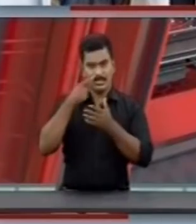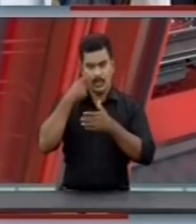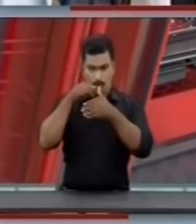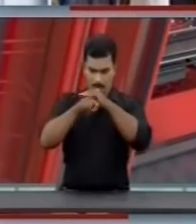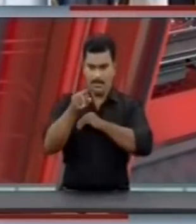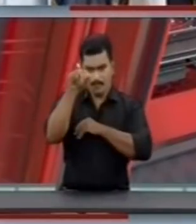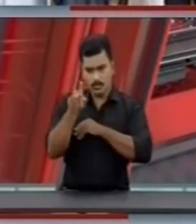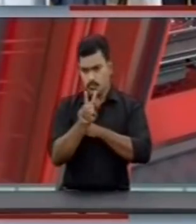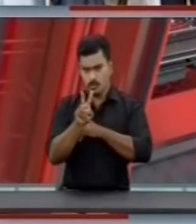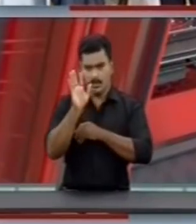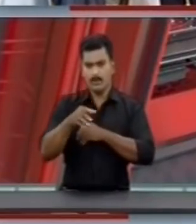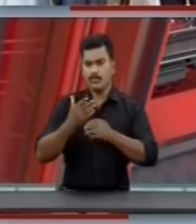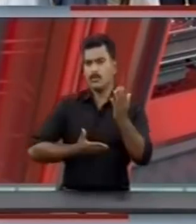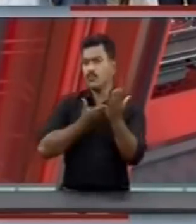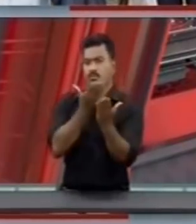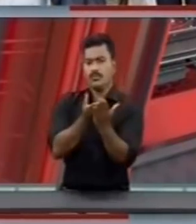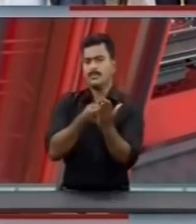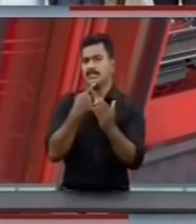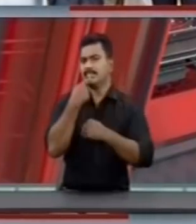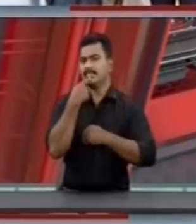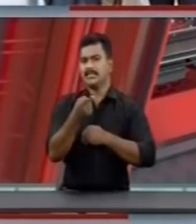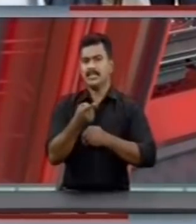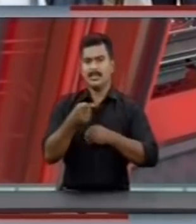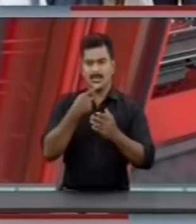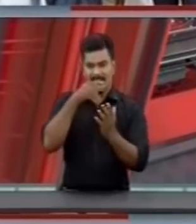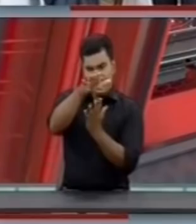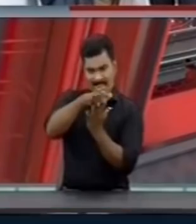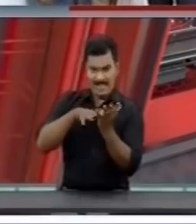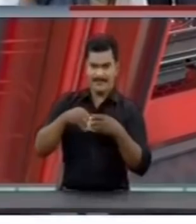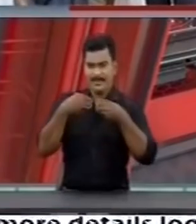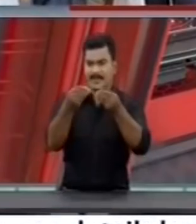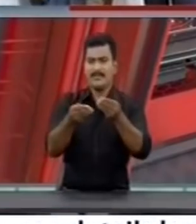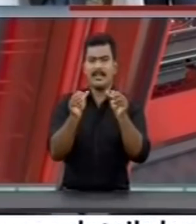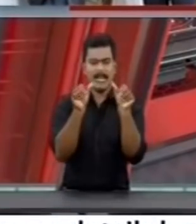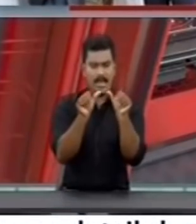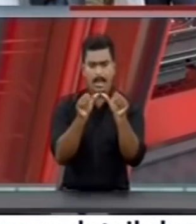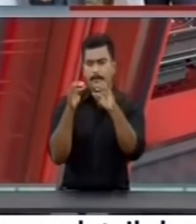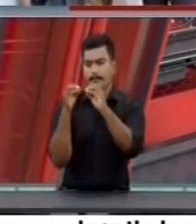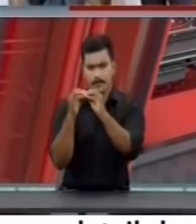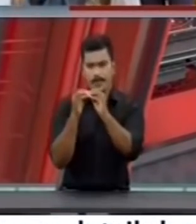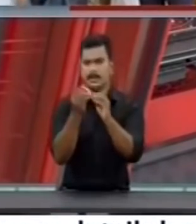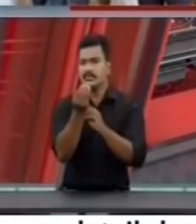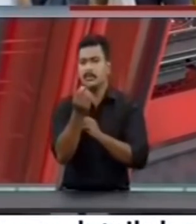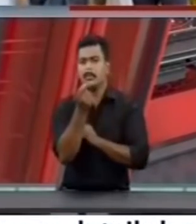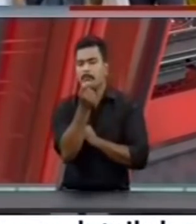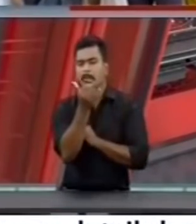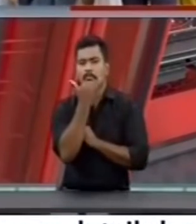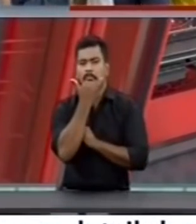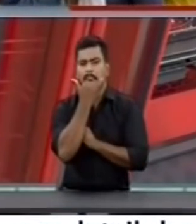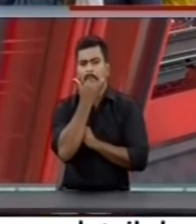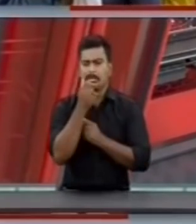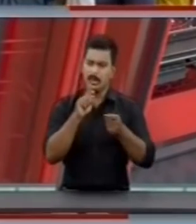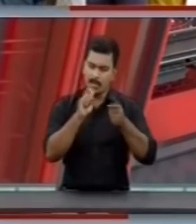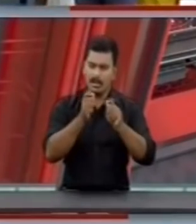പ്രധാനമായും പറയുന്നത് ഫോം എയിലും ബിയിലും സംഭവിച്ചിട്ടുള്ളത് തീർത്തും സാങ്കേതികമായ ഒരു പിഴവ് മാത്രമായിരുന്നു. അത് തിരുത്താൻ കഴിയുന്ന ഒരു പിഴവായിരുന്നു.